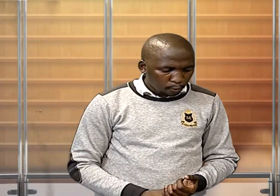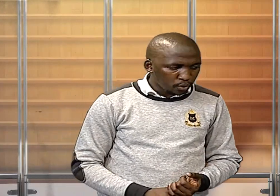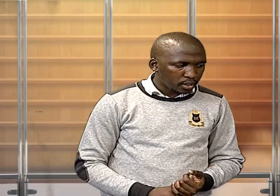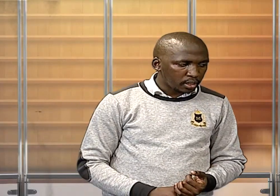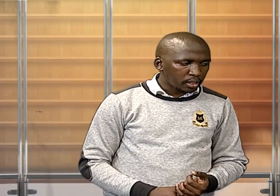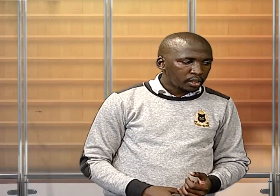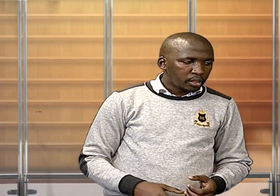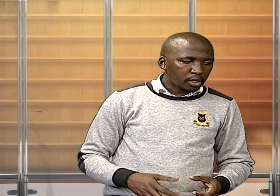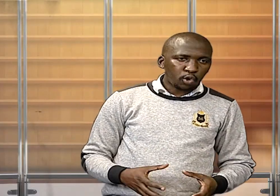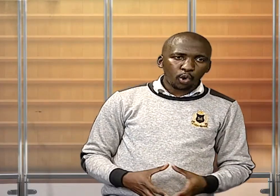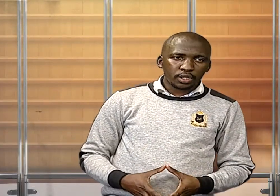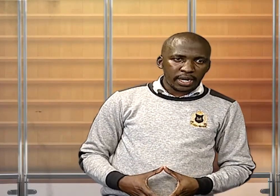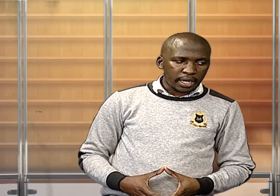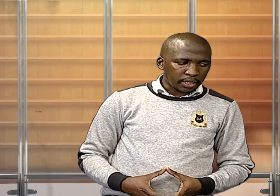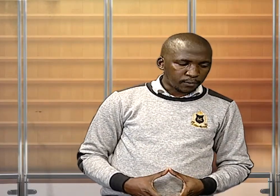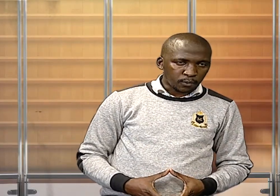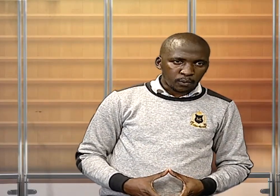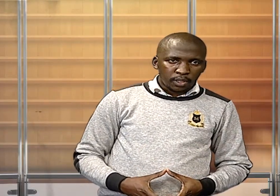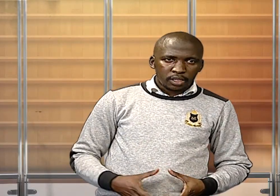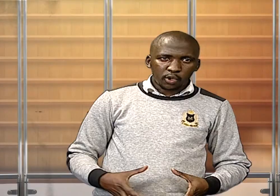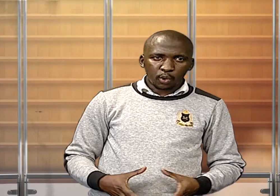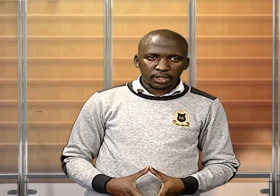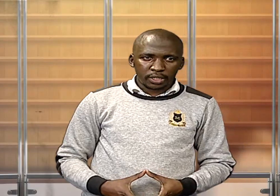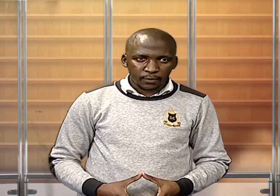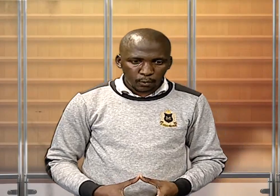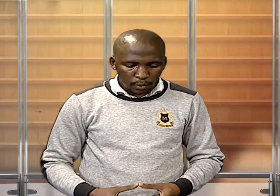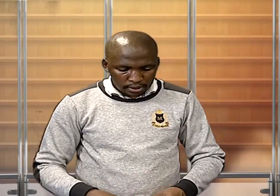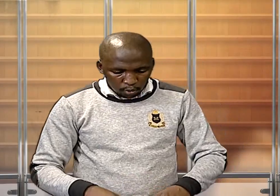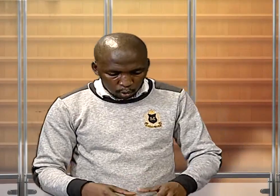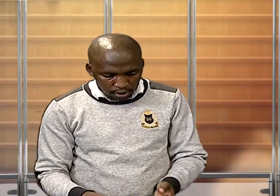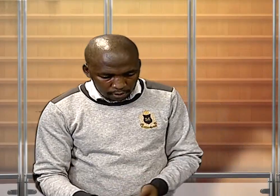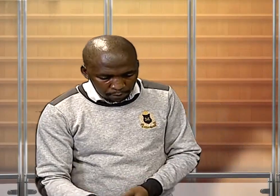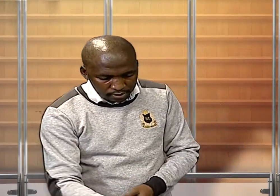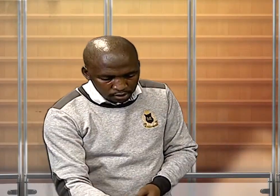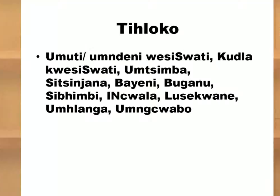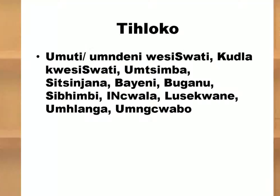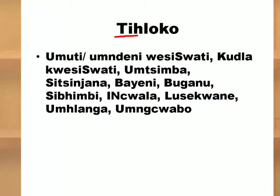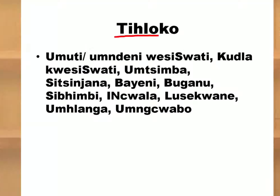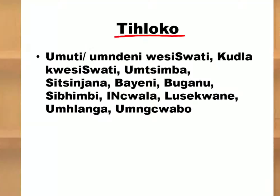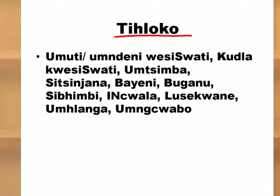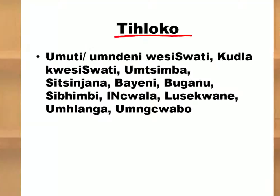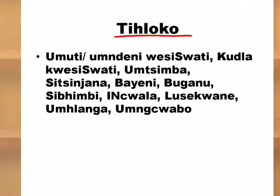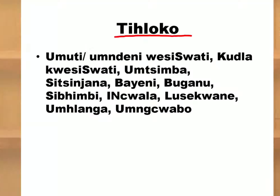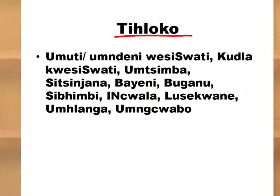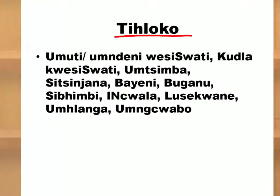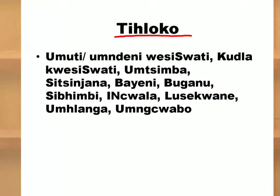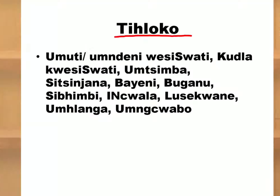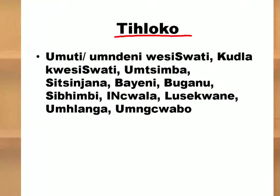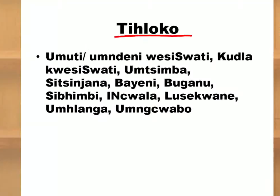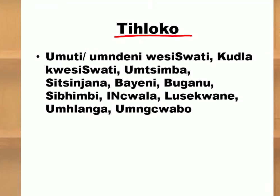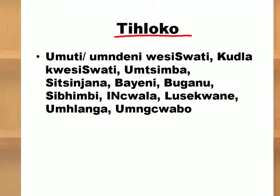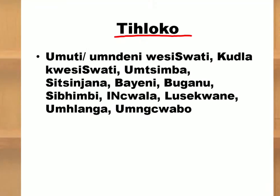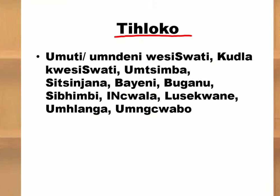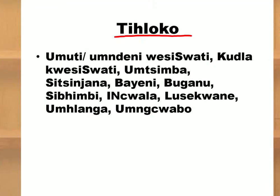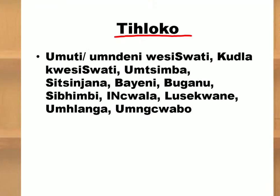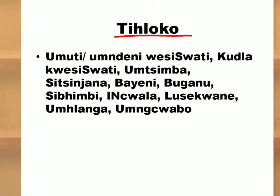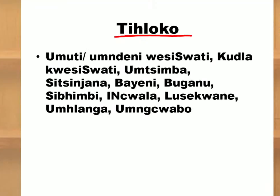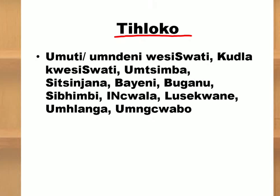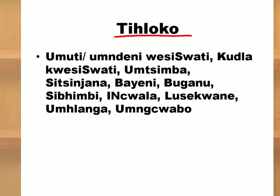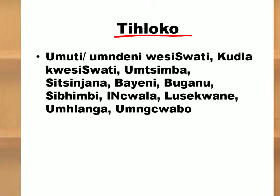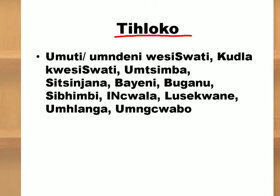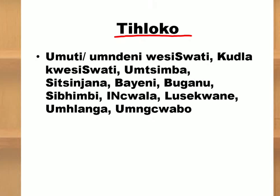asesibuke ke mfundzi tihloko tethu letikhona ngaphasi kwemihambo nemasiko lokufanele